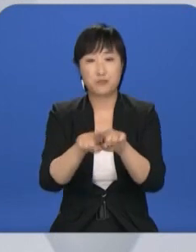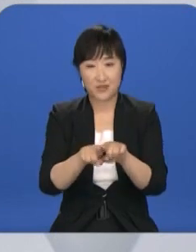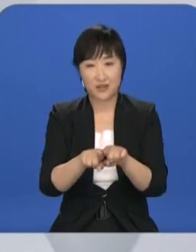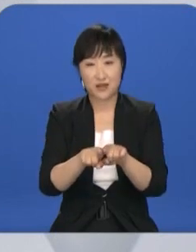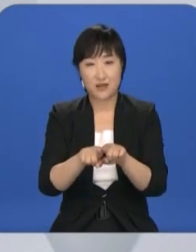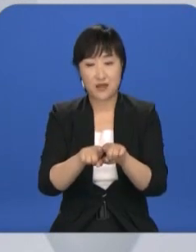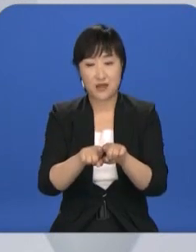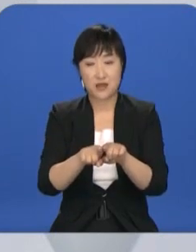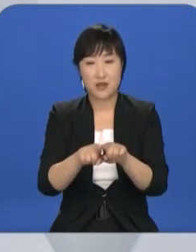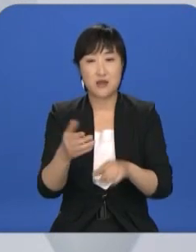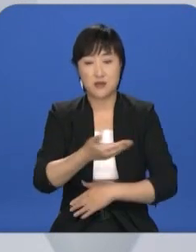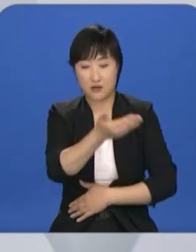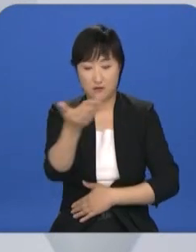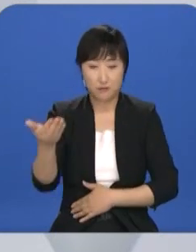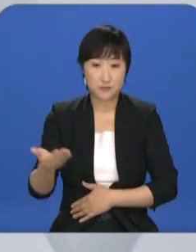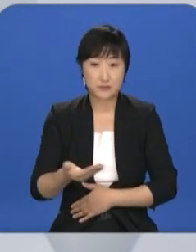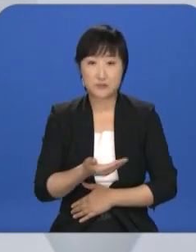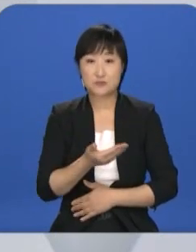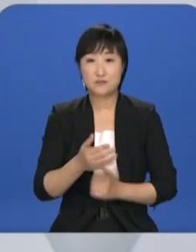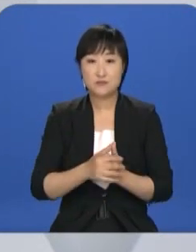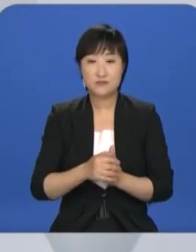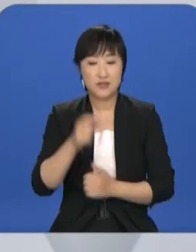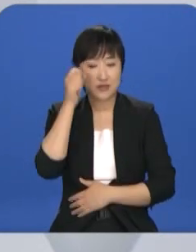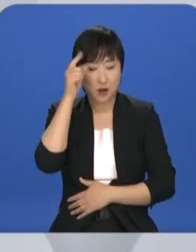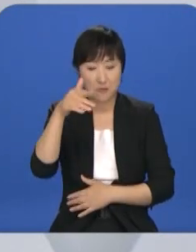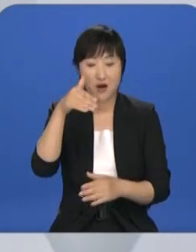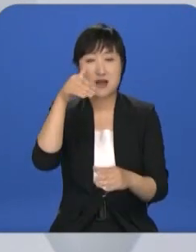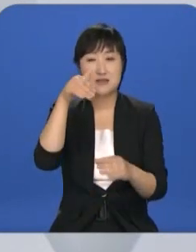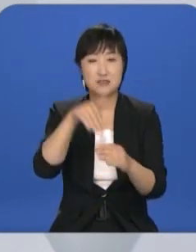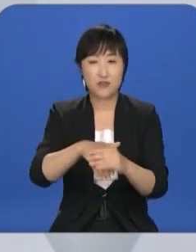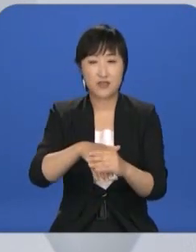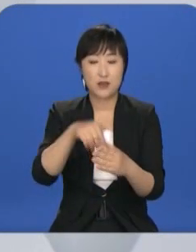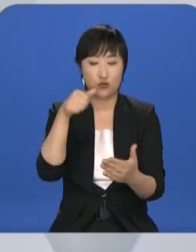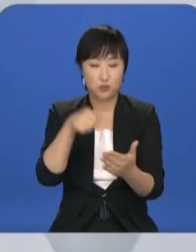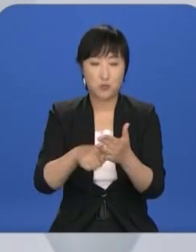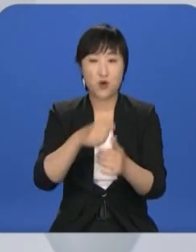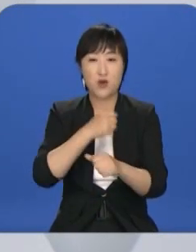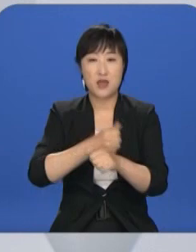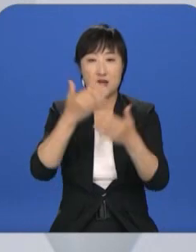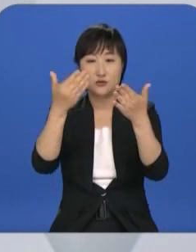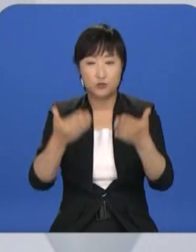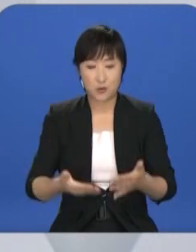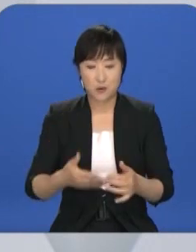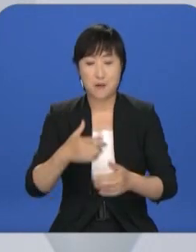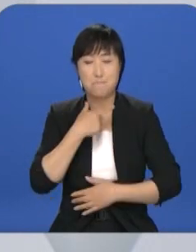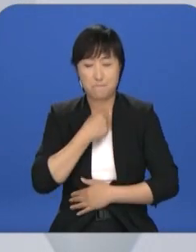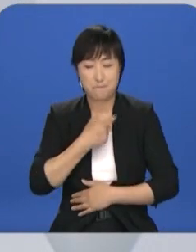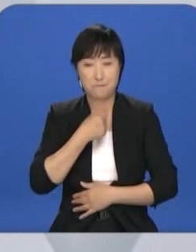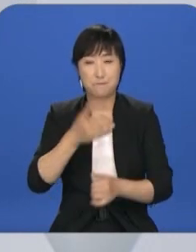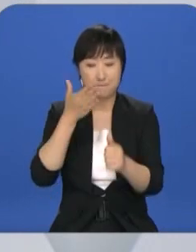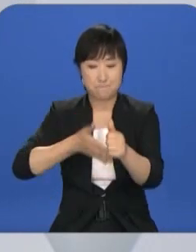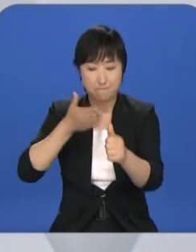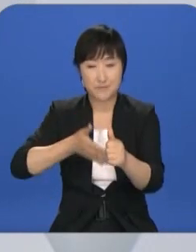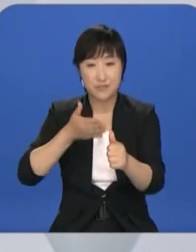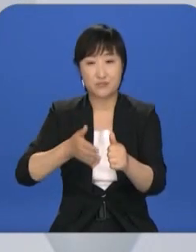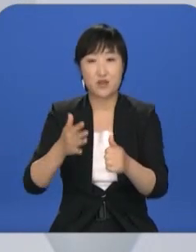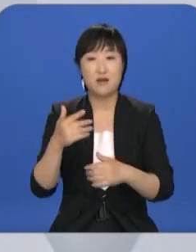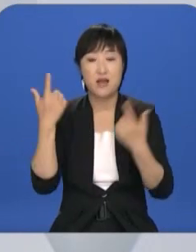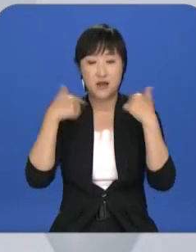함께 국민 여러분께서 현명한 선택을 해 주실 것을 바라옵고